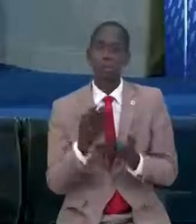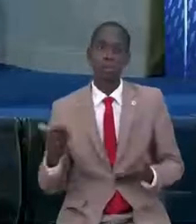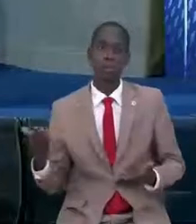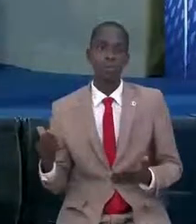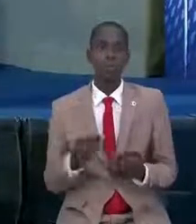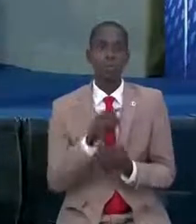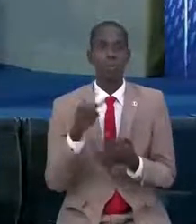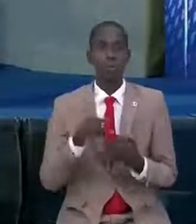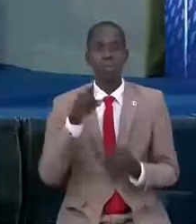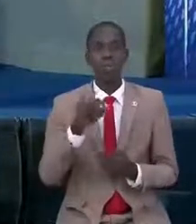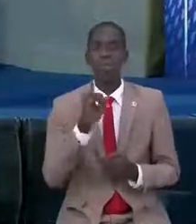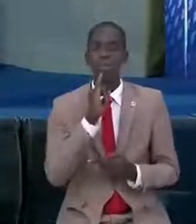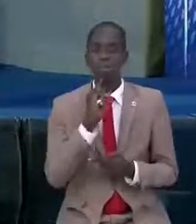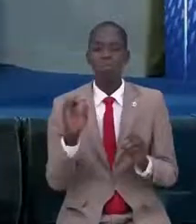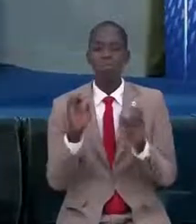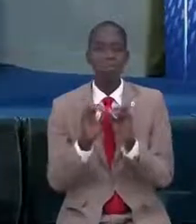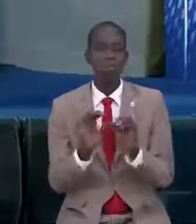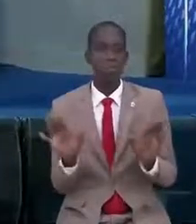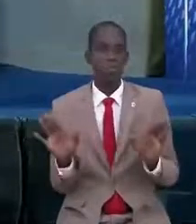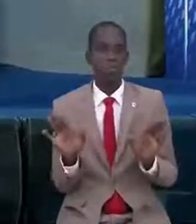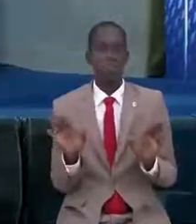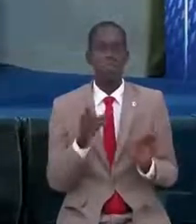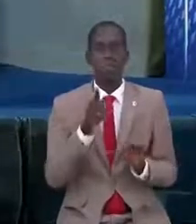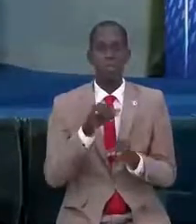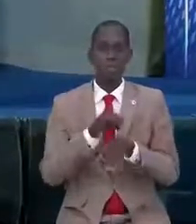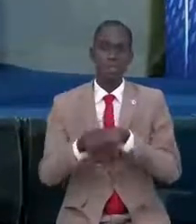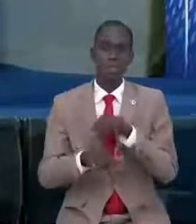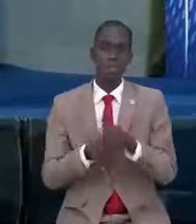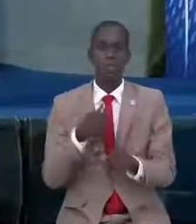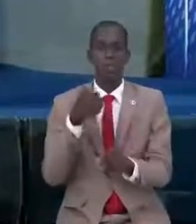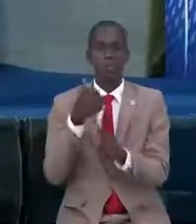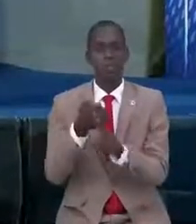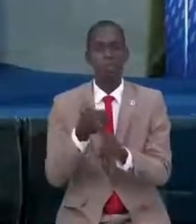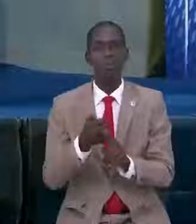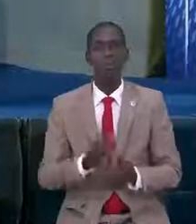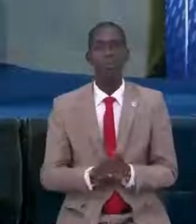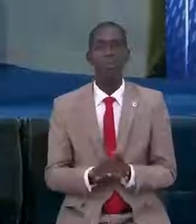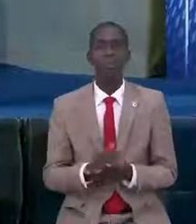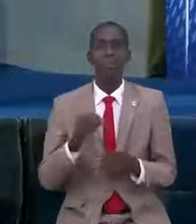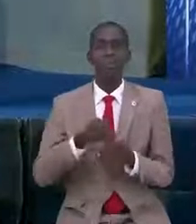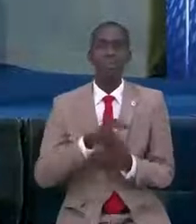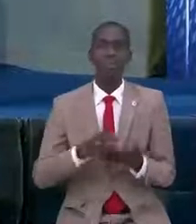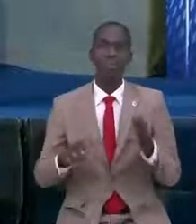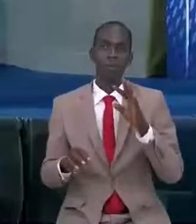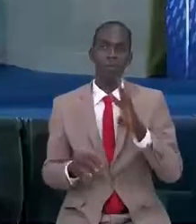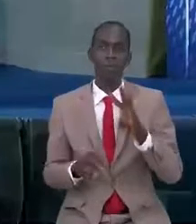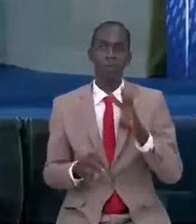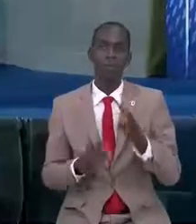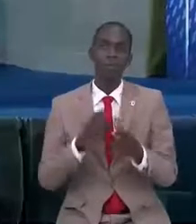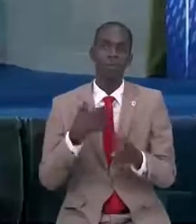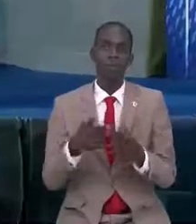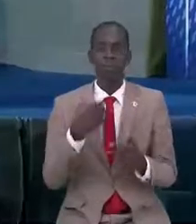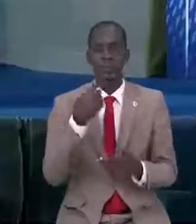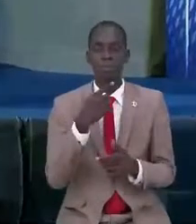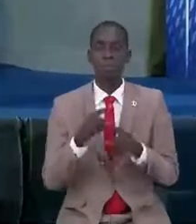chose, quoi qu'il ne soit rien, il s'abuse lui-même. Verset 4.